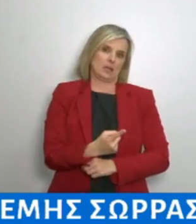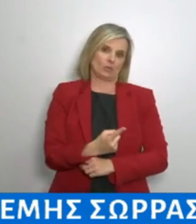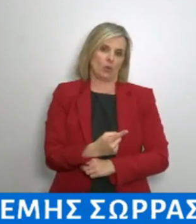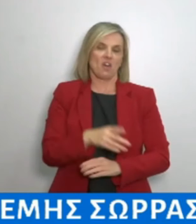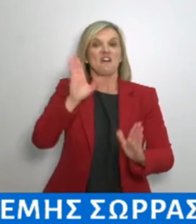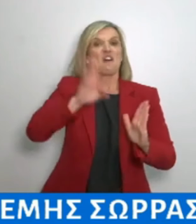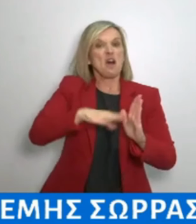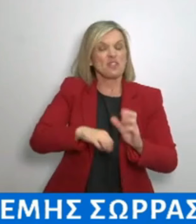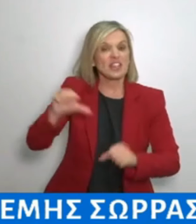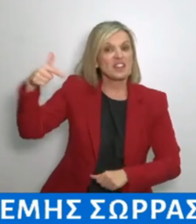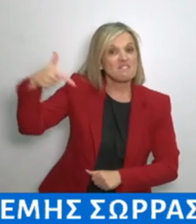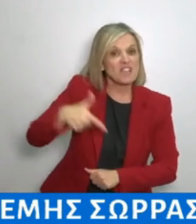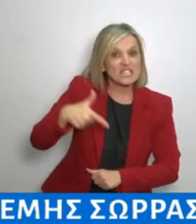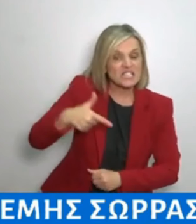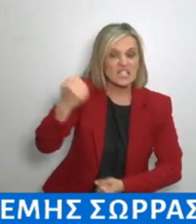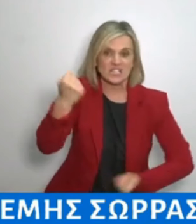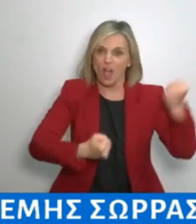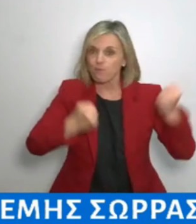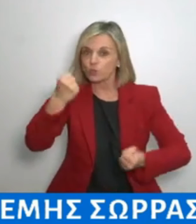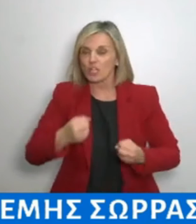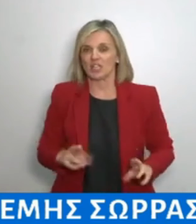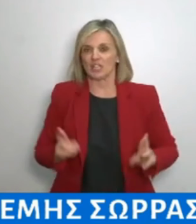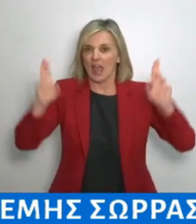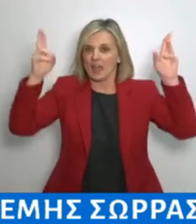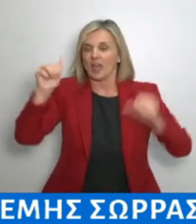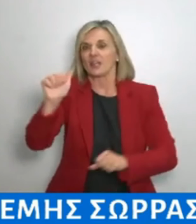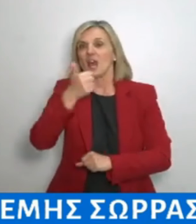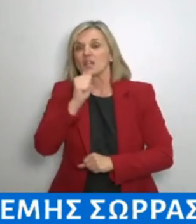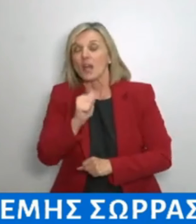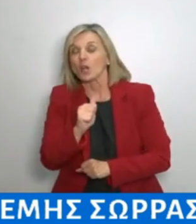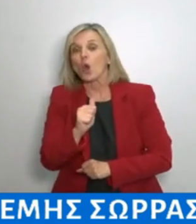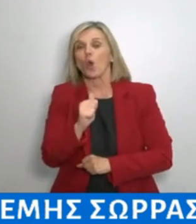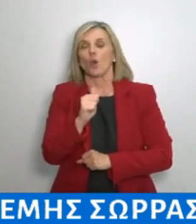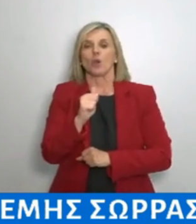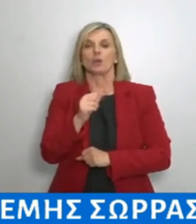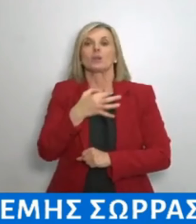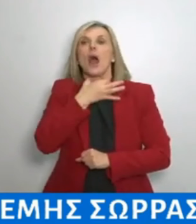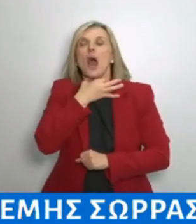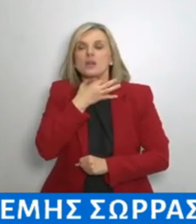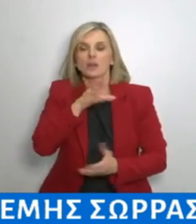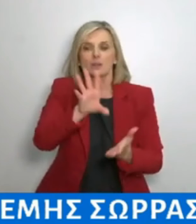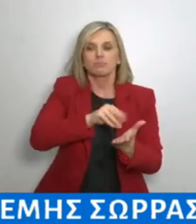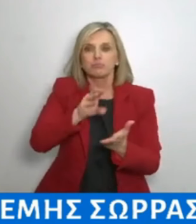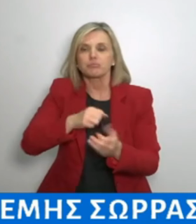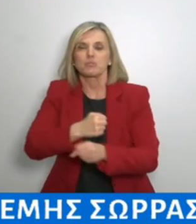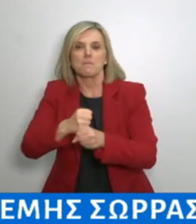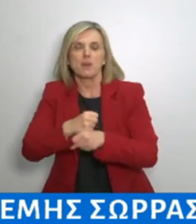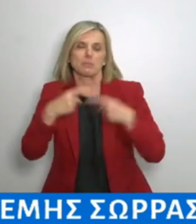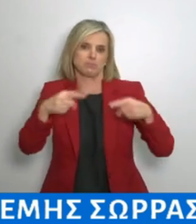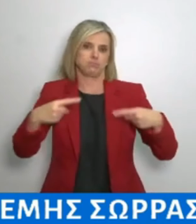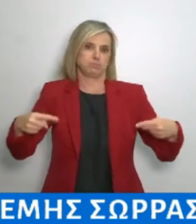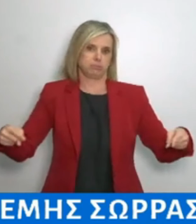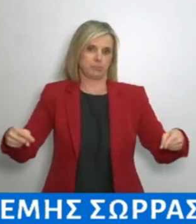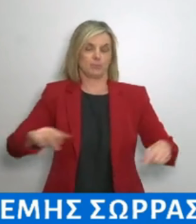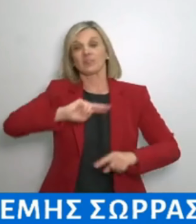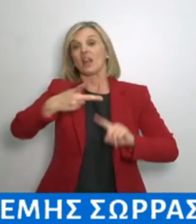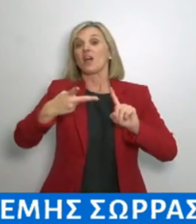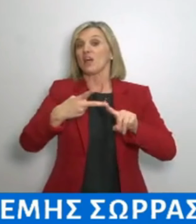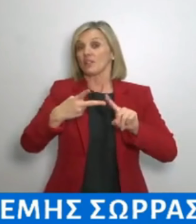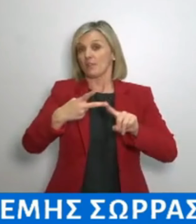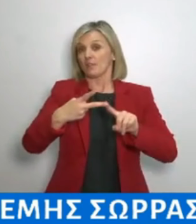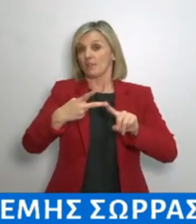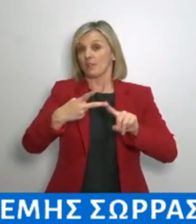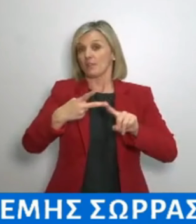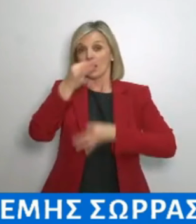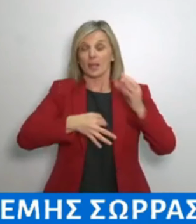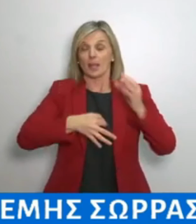φθηνά καύσιμα, πολύ πιο φθηνά, ενέργεια, νερό, είδη πρώτης ανάγκης και χιλιάδες άλλα πολλά. Το δεύτερο μεγάλο κομμάτι, έχω